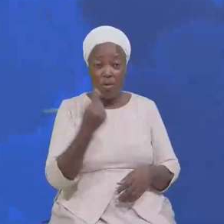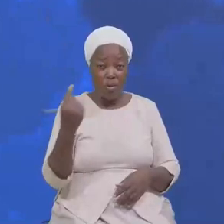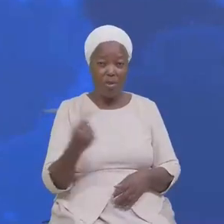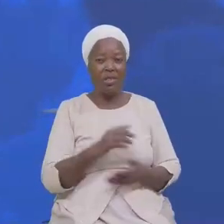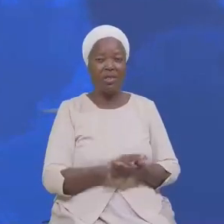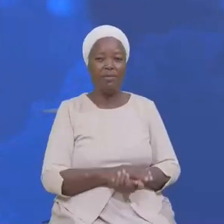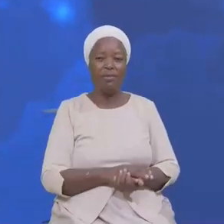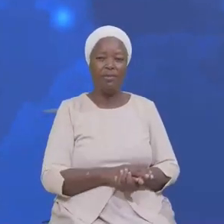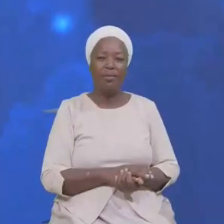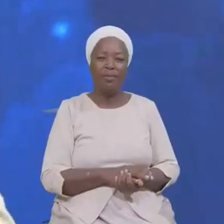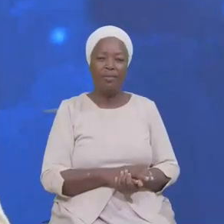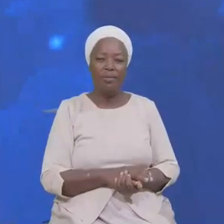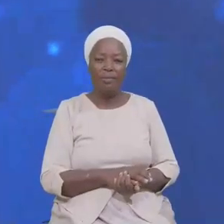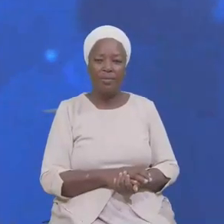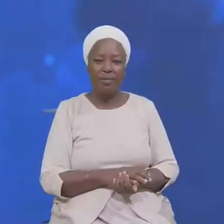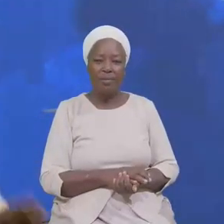Cherchez en tout temps.